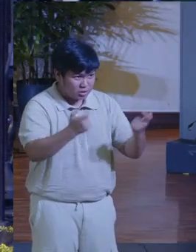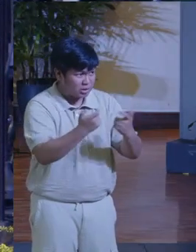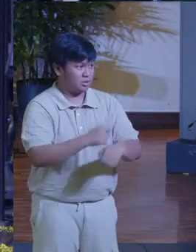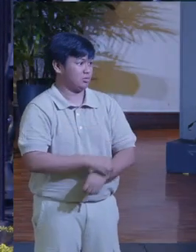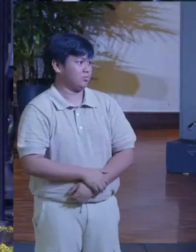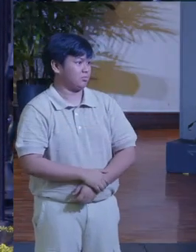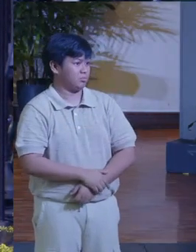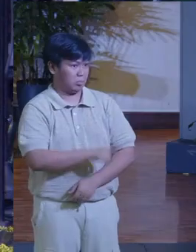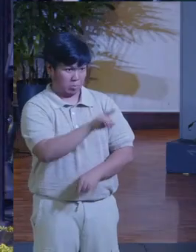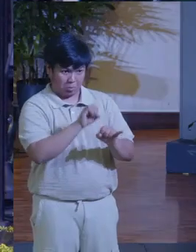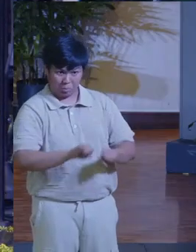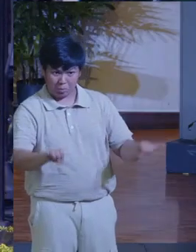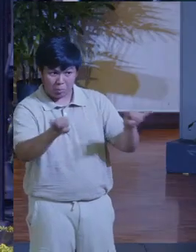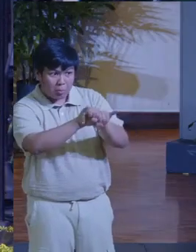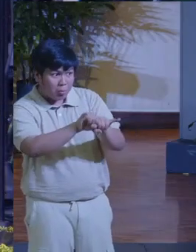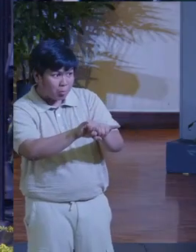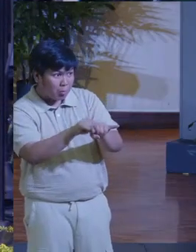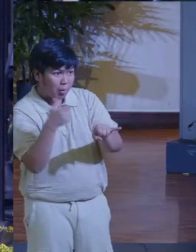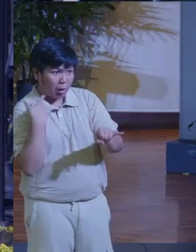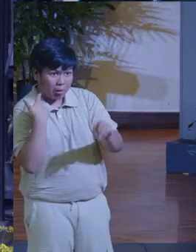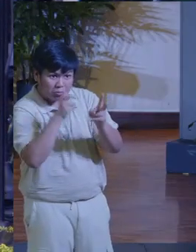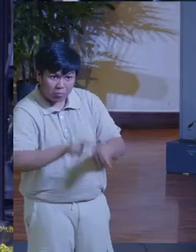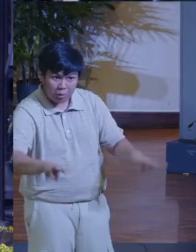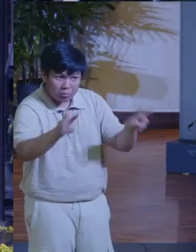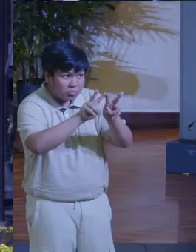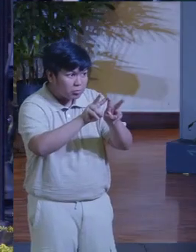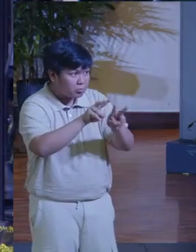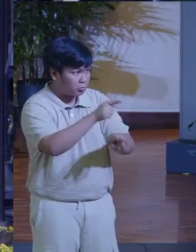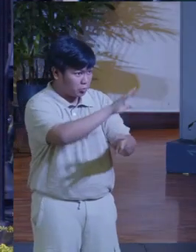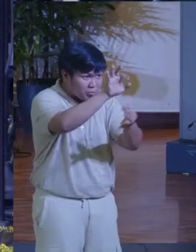kasalanan. Meron ka ba nagawang mabuti?